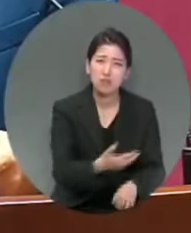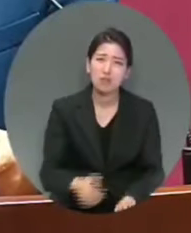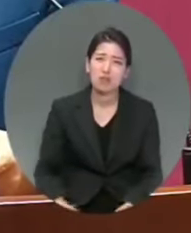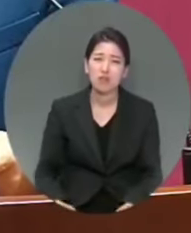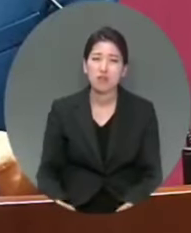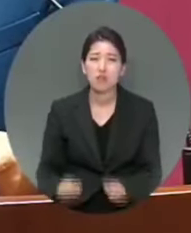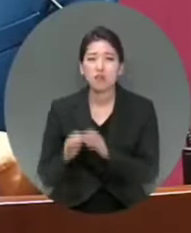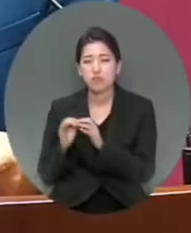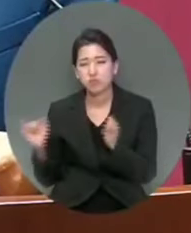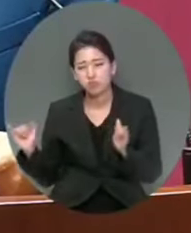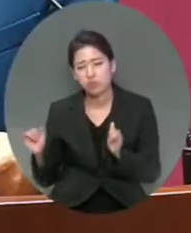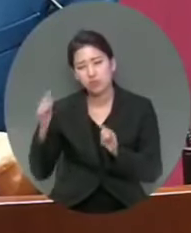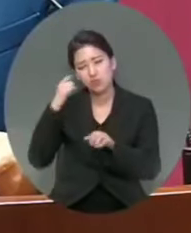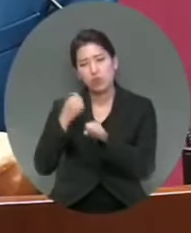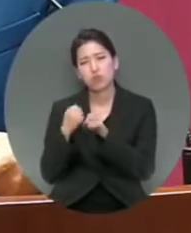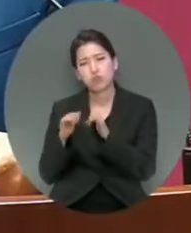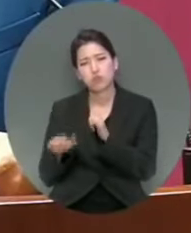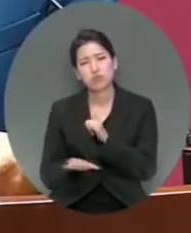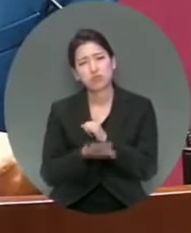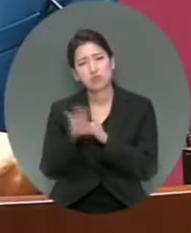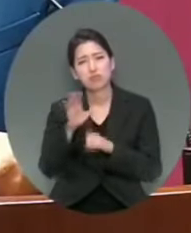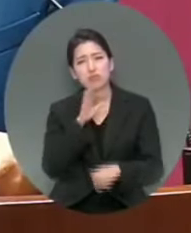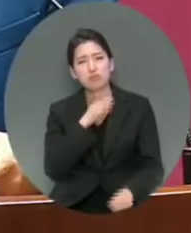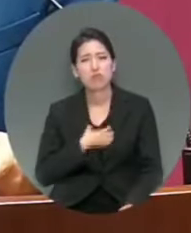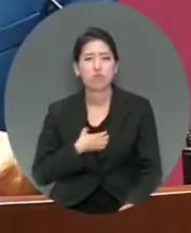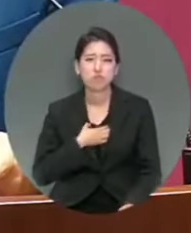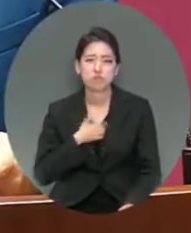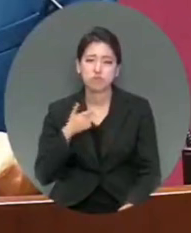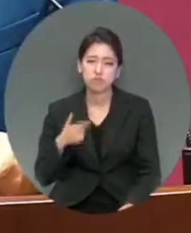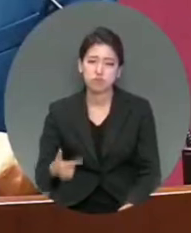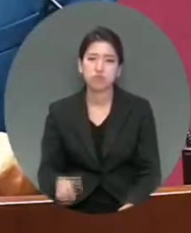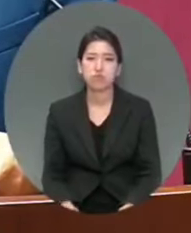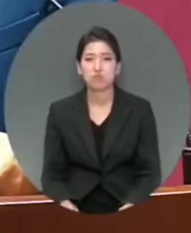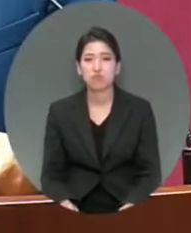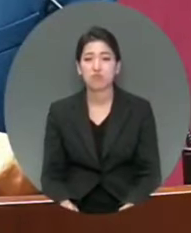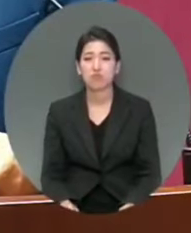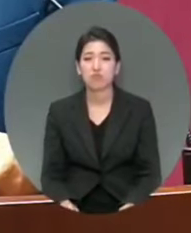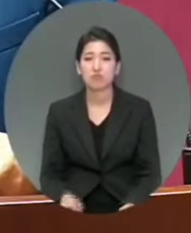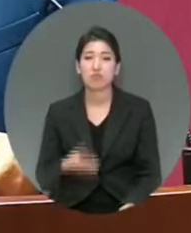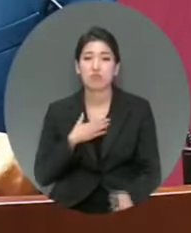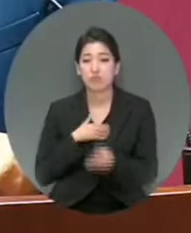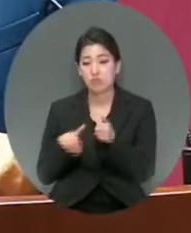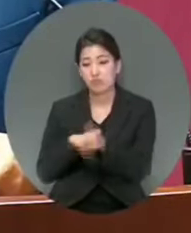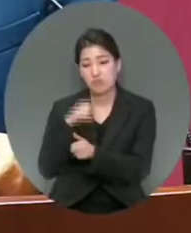국민들이 굉장히 심각하게 우려하고 있습니다. 제가 주변에 여러